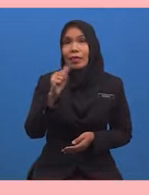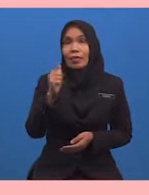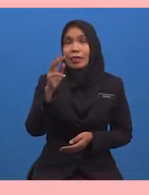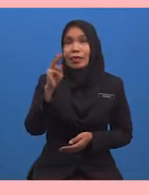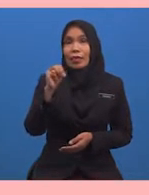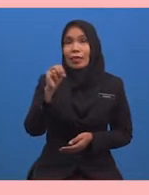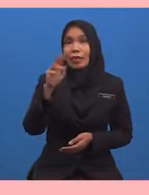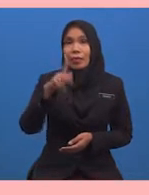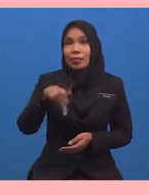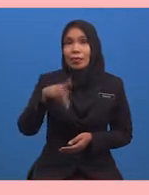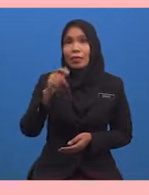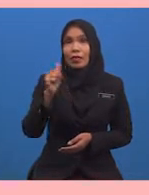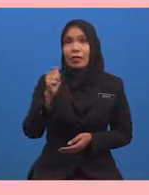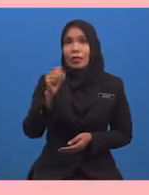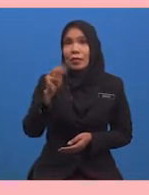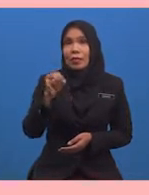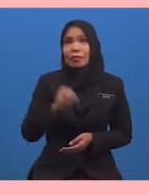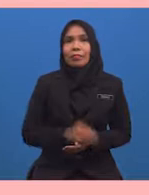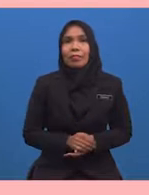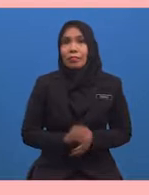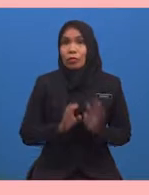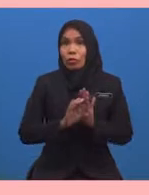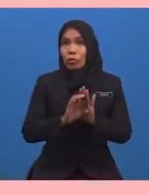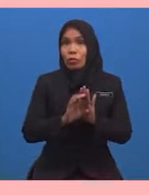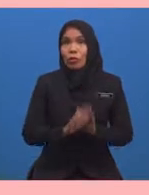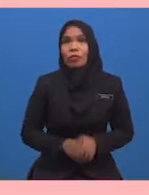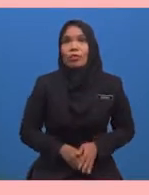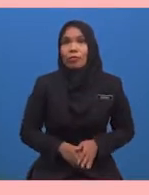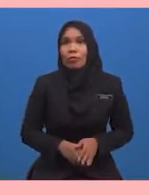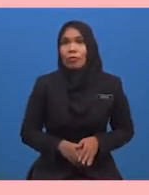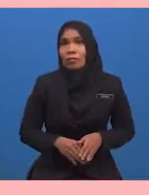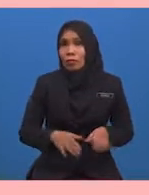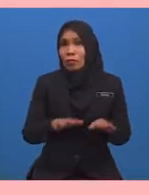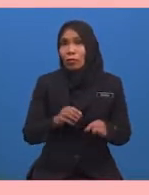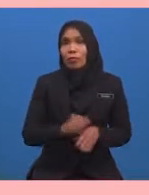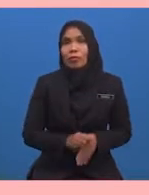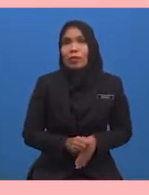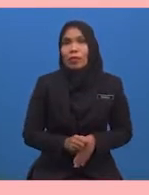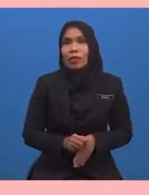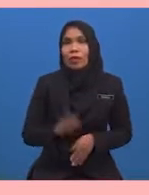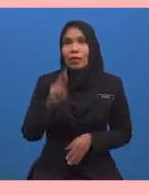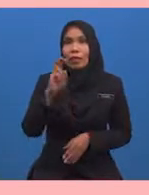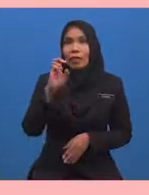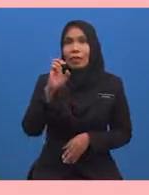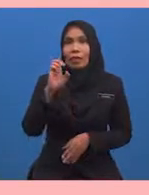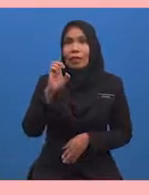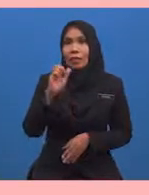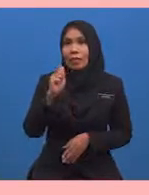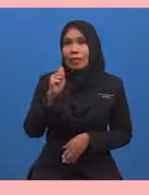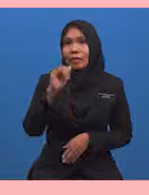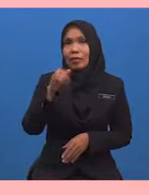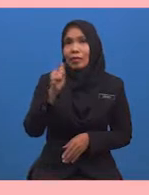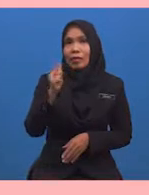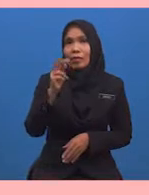Contohnya, Sungai Endau di Johor, Sungai Rajang di Sarawak, Sungai Pahang di Pahang dan